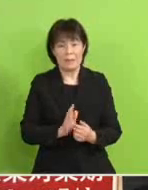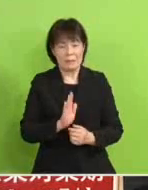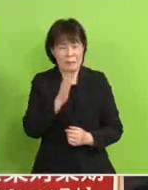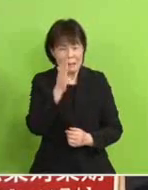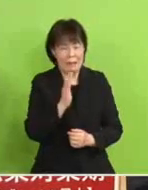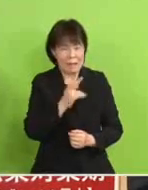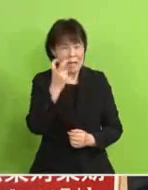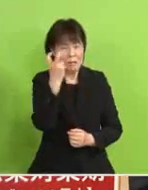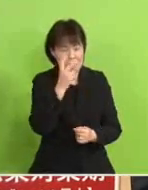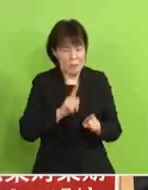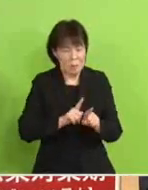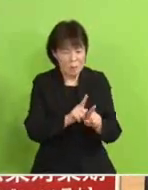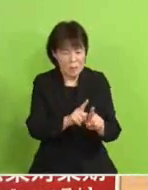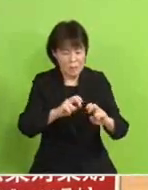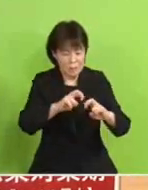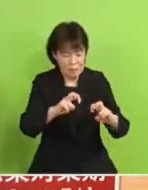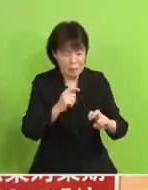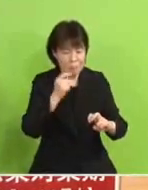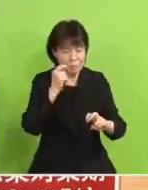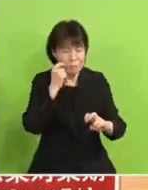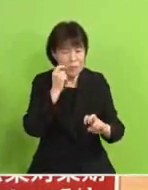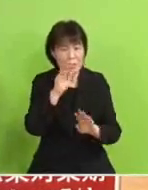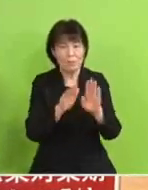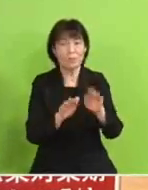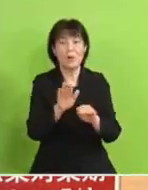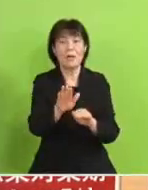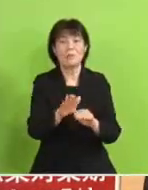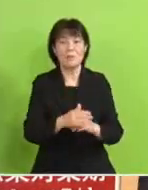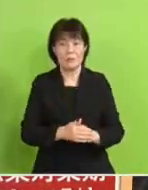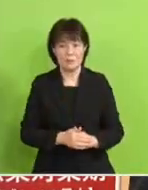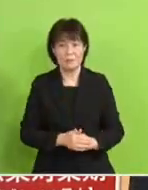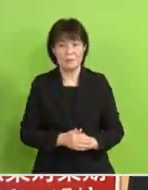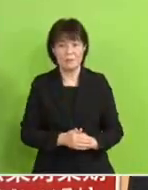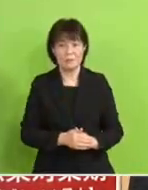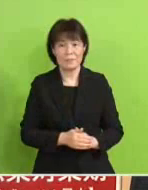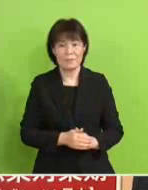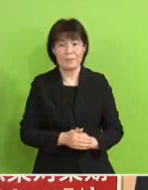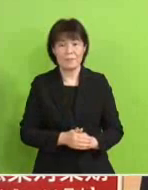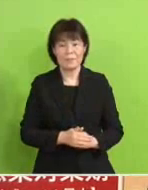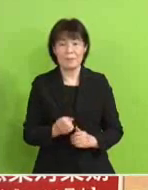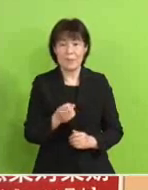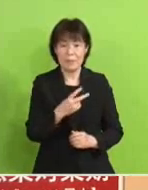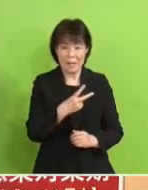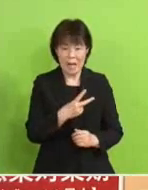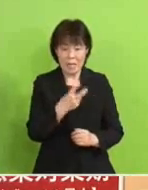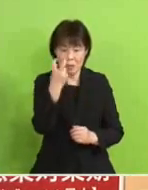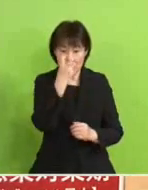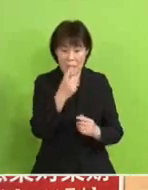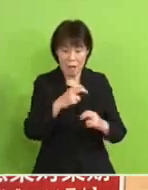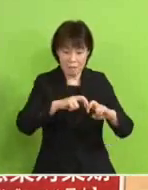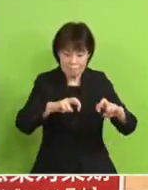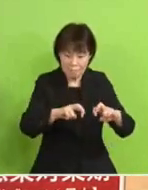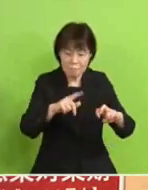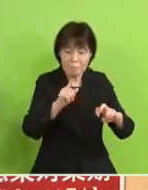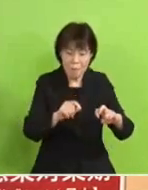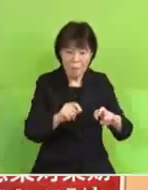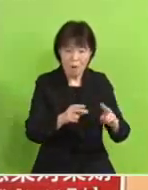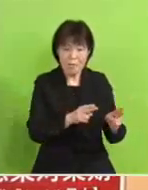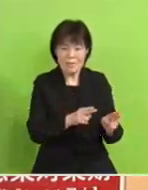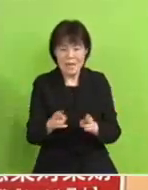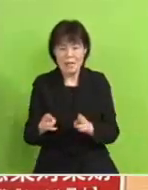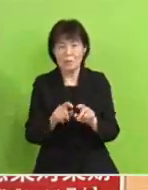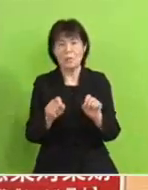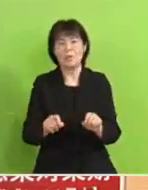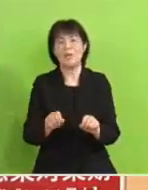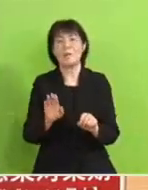かなか調査追いかけが難しいというところがあります。また調査も制度の問